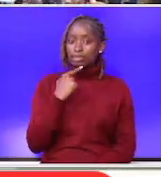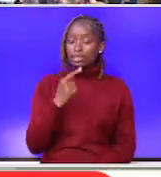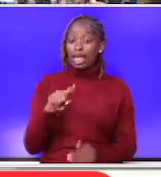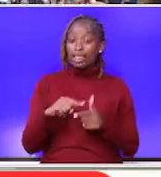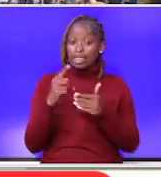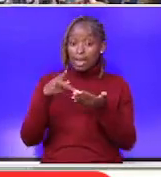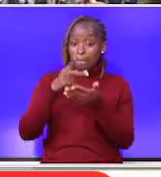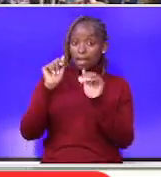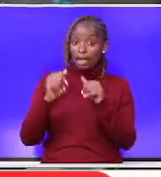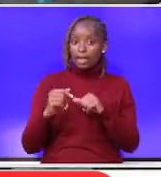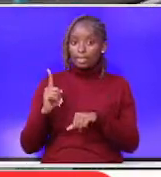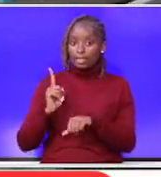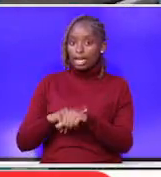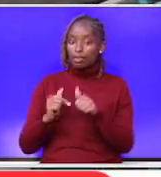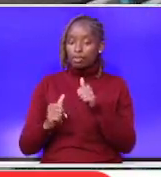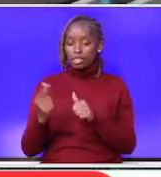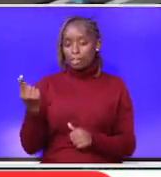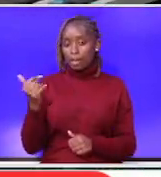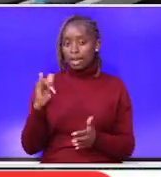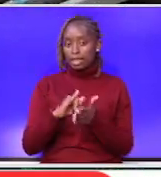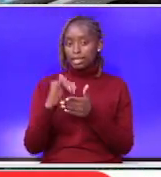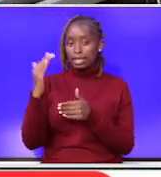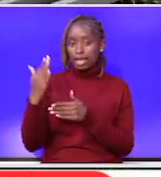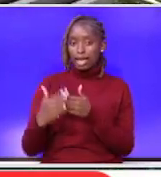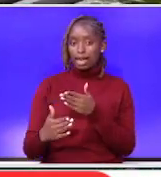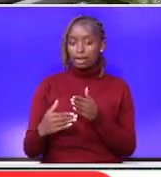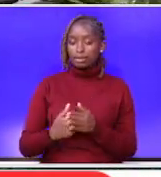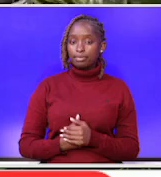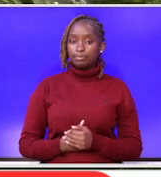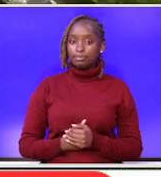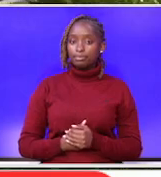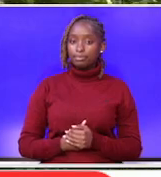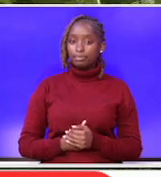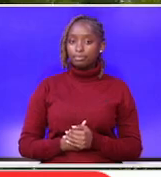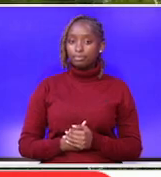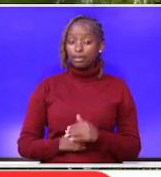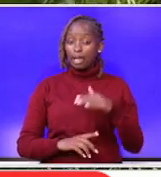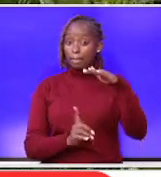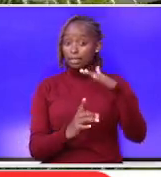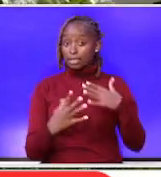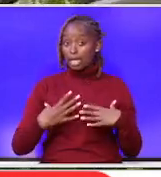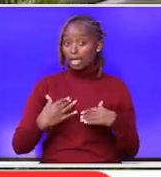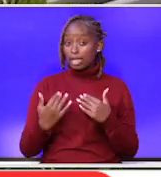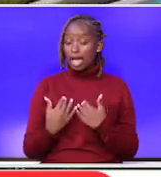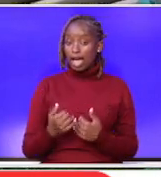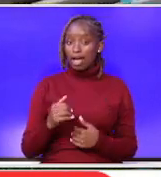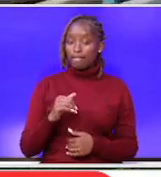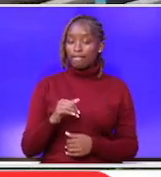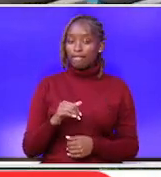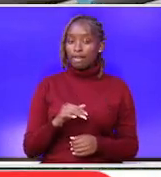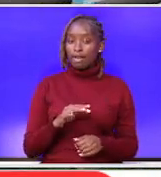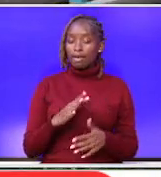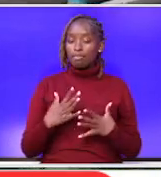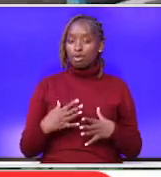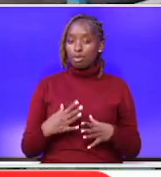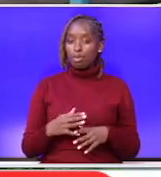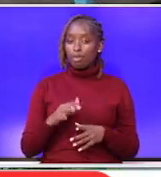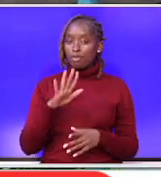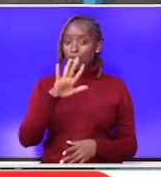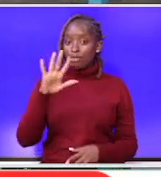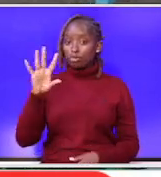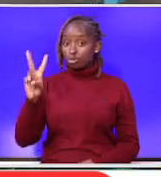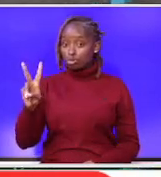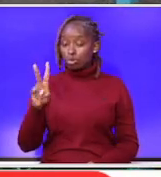to the period that the money ends. Kulingana na Wizara ya Afya, angalau wafanyikazi 552 wataajiriwa mara moja huku